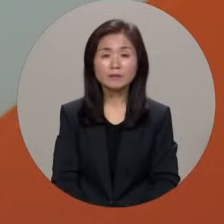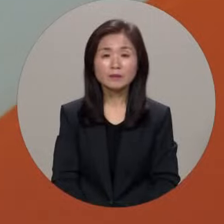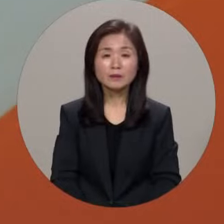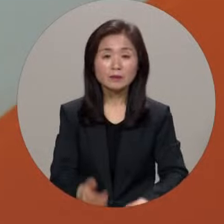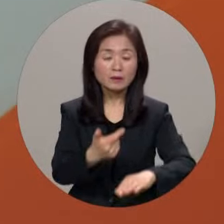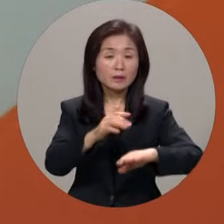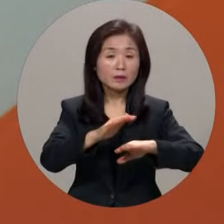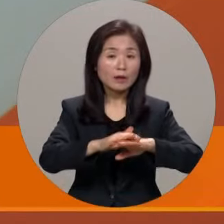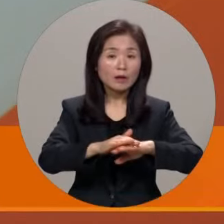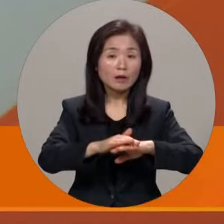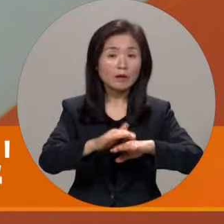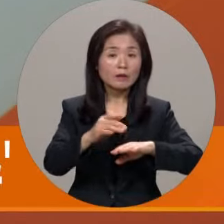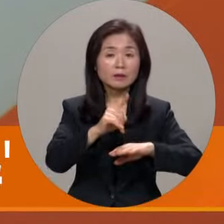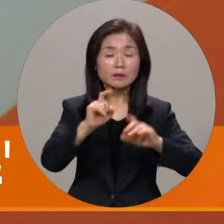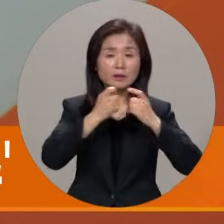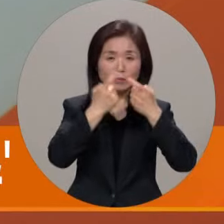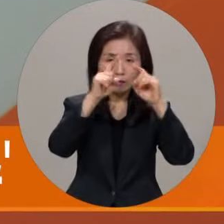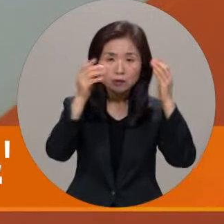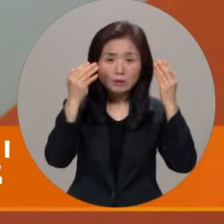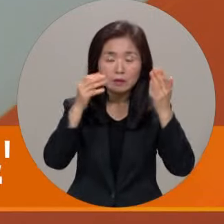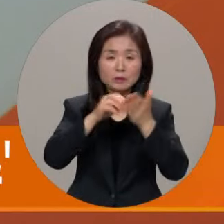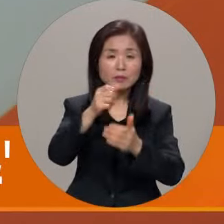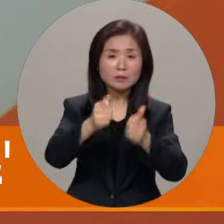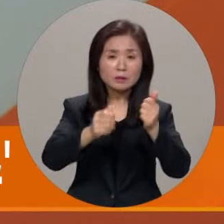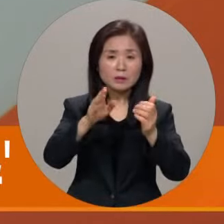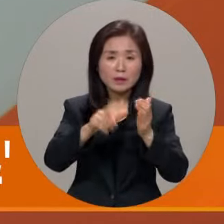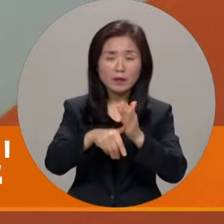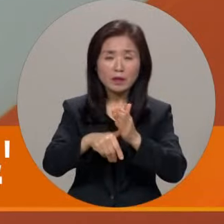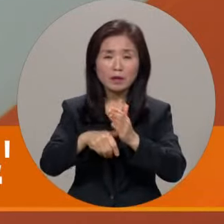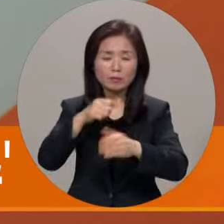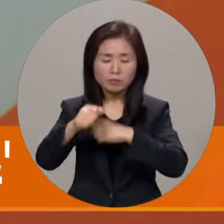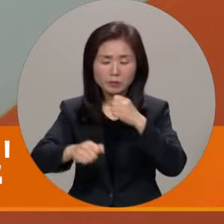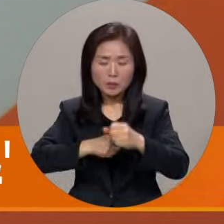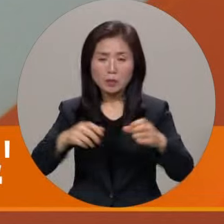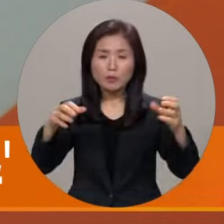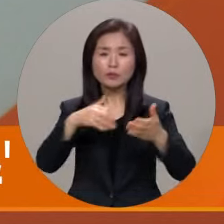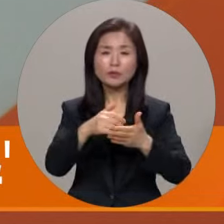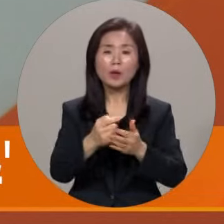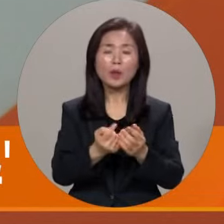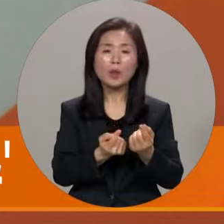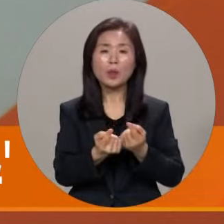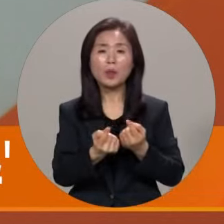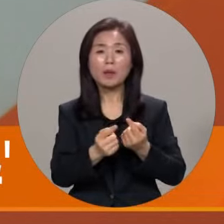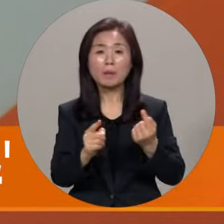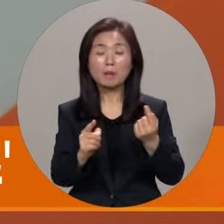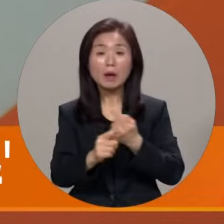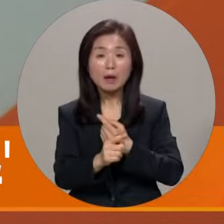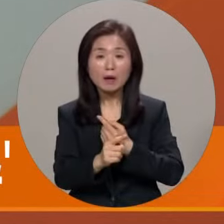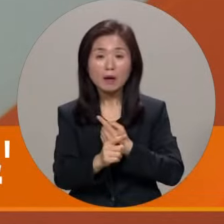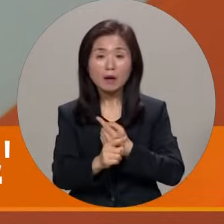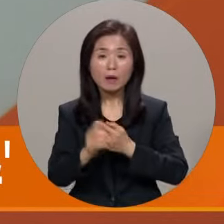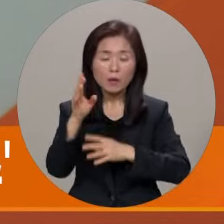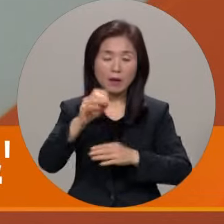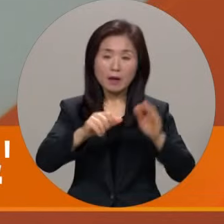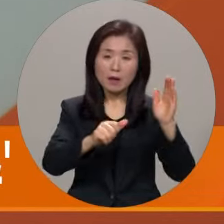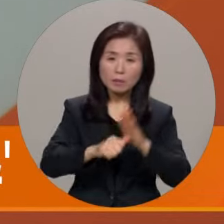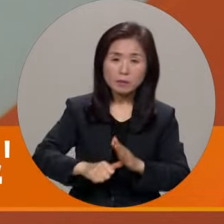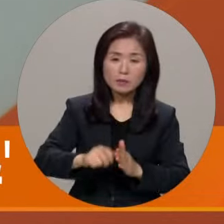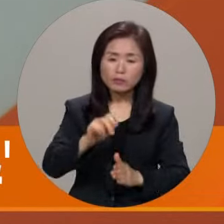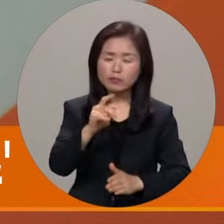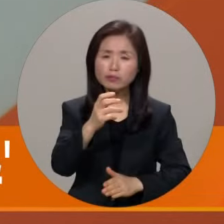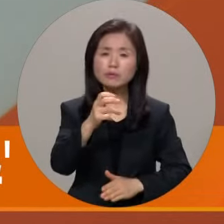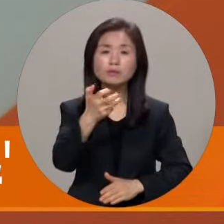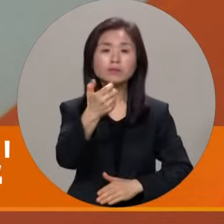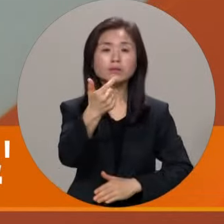대전에 한 사립대에서 입시전형 중 임의로 모집 인원을 조작해서이 원래라면 떨어졌을 학생 수십명을